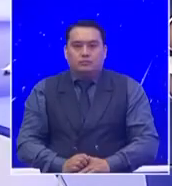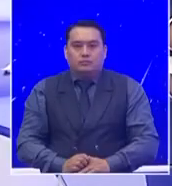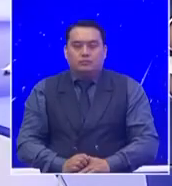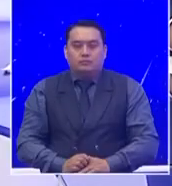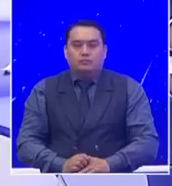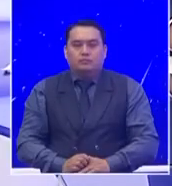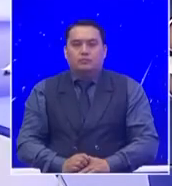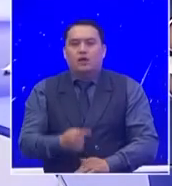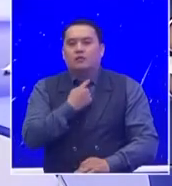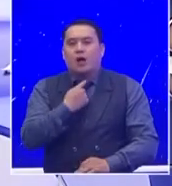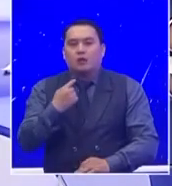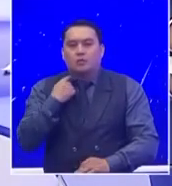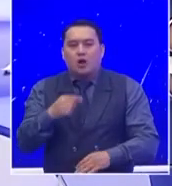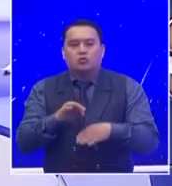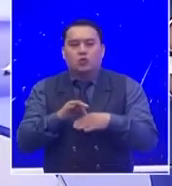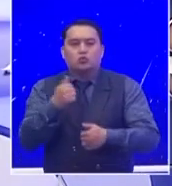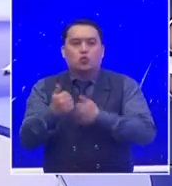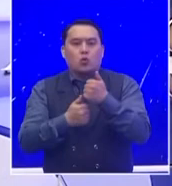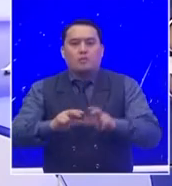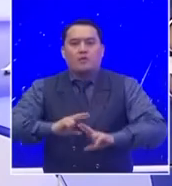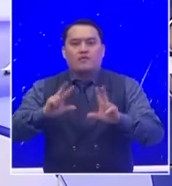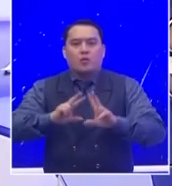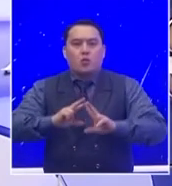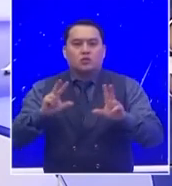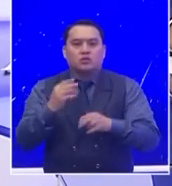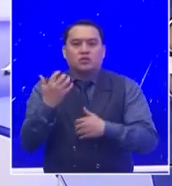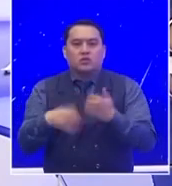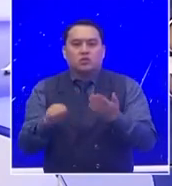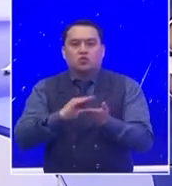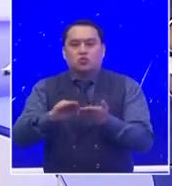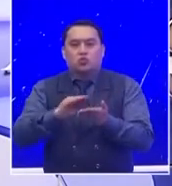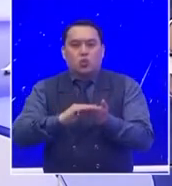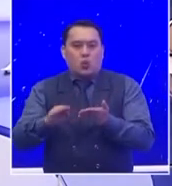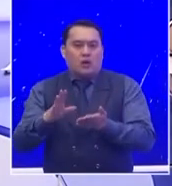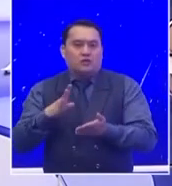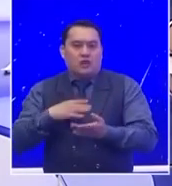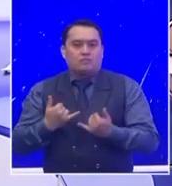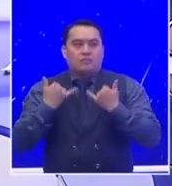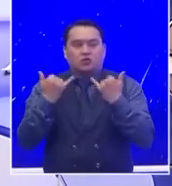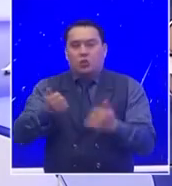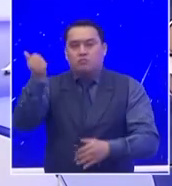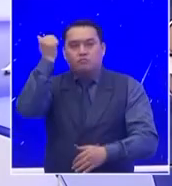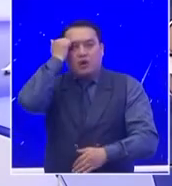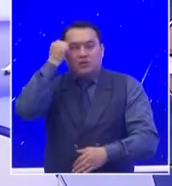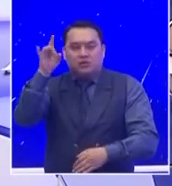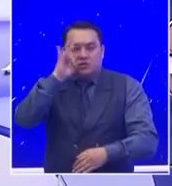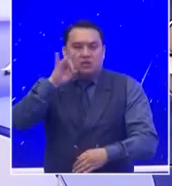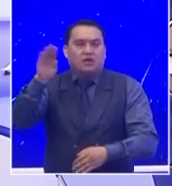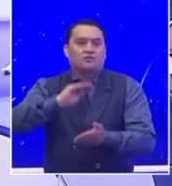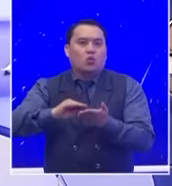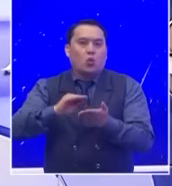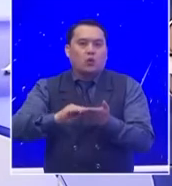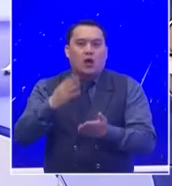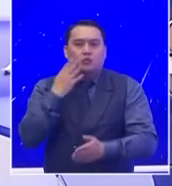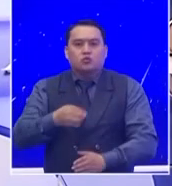В минувшие выходные в Талдыкургане прошел областной турнир по волейболу среди работников СМИ. Он посвящен памяти известного журналиста